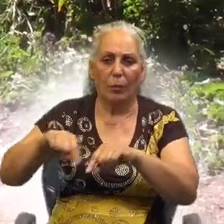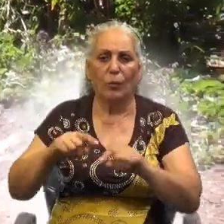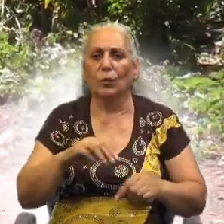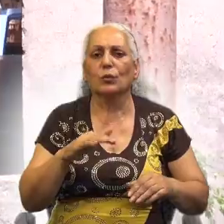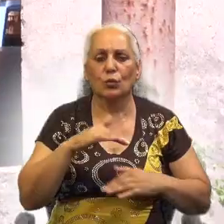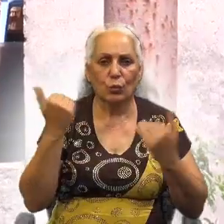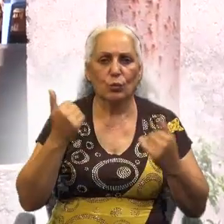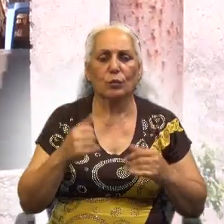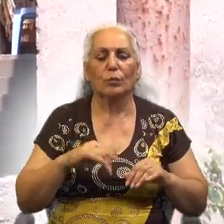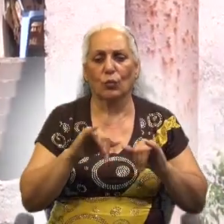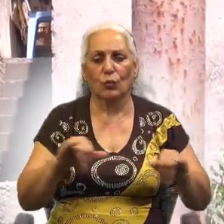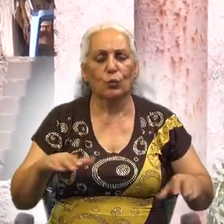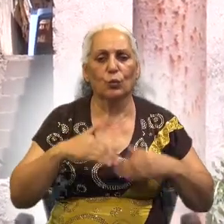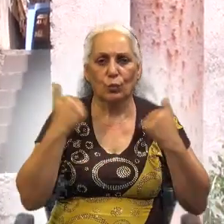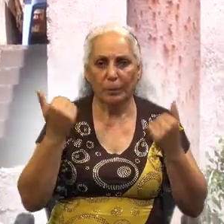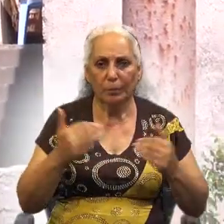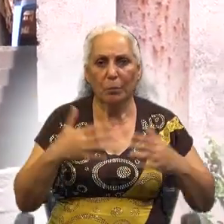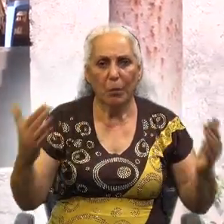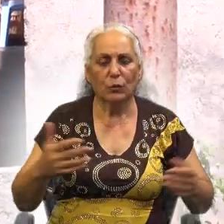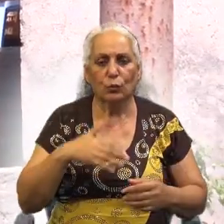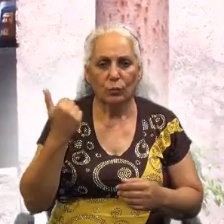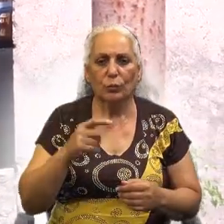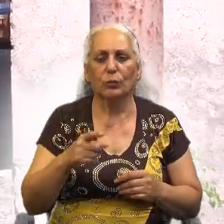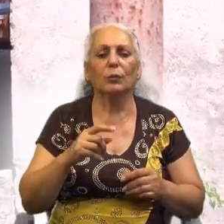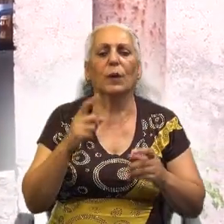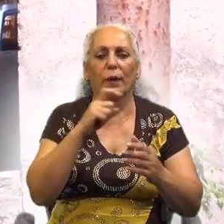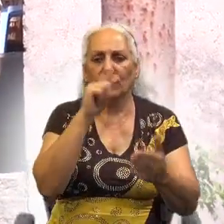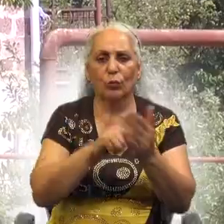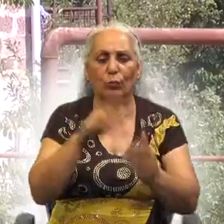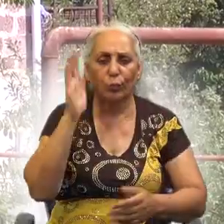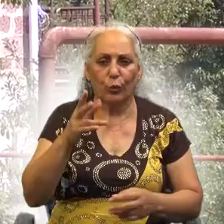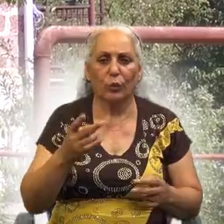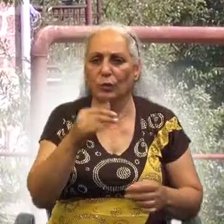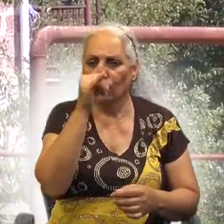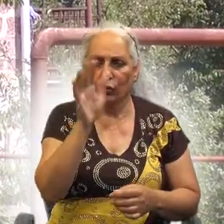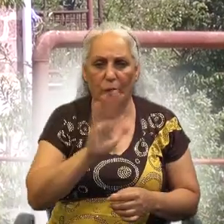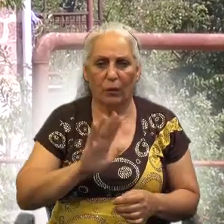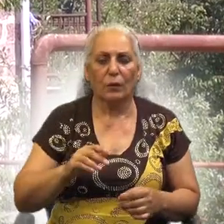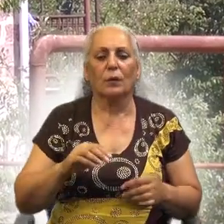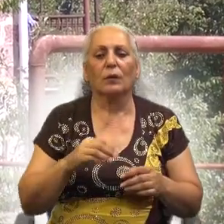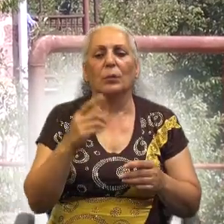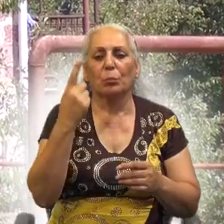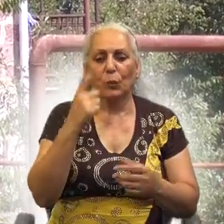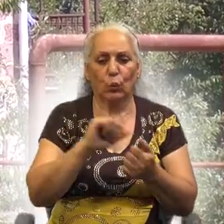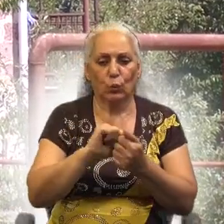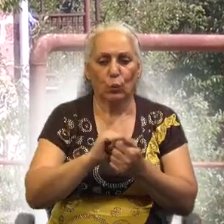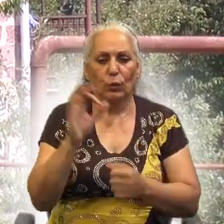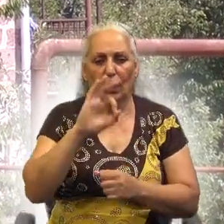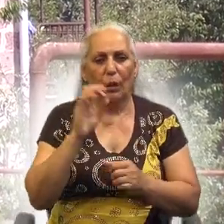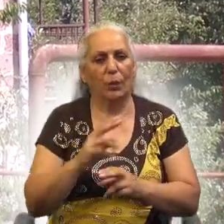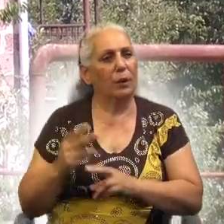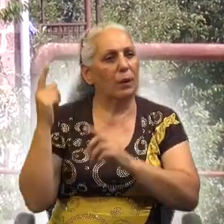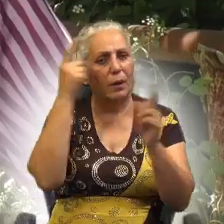որ համայնքները խոշորացվեն, ասում են անհնար է լինելու, խնդիրներ են առաջանալու, այստեղից այնտեղ գնալը մի թղթի համար անիմաստ